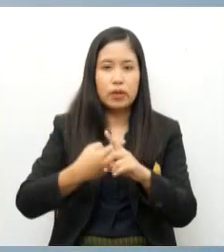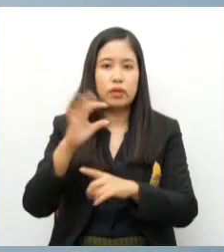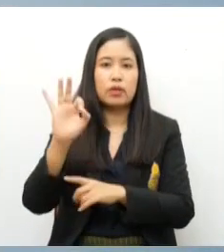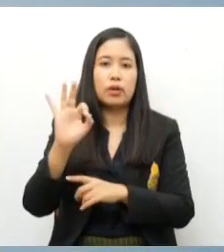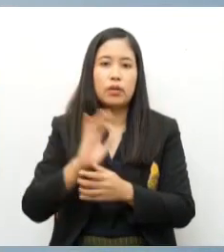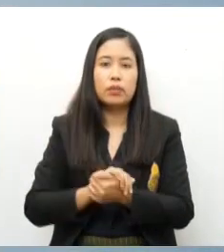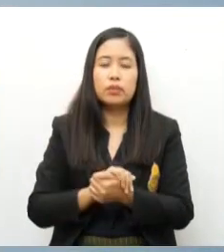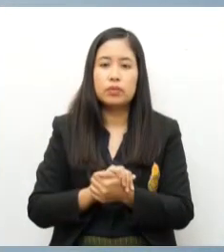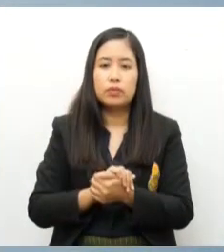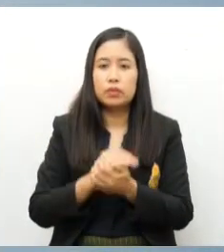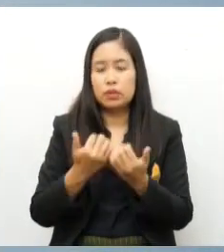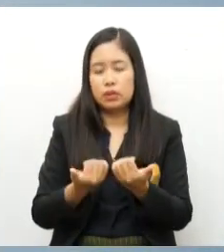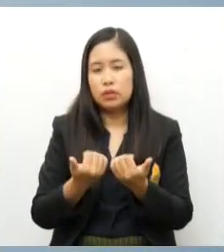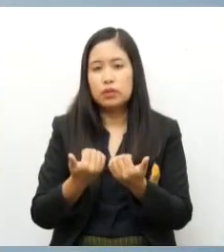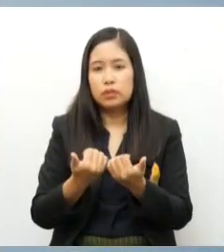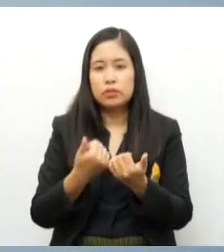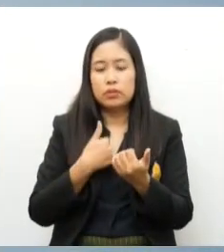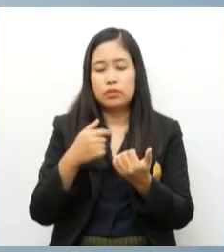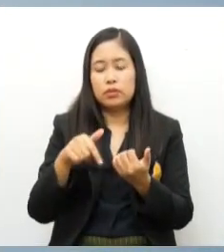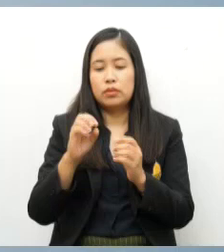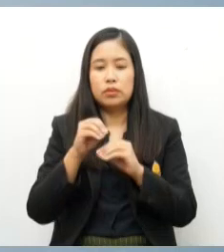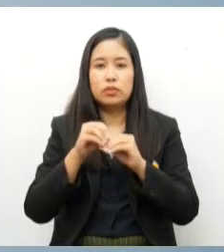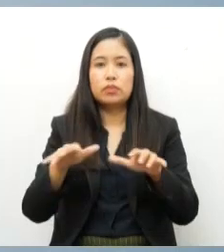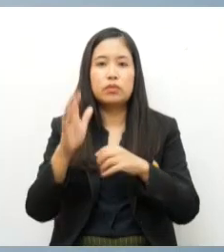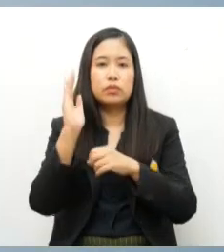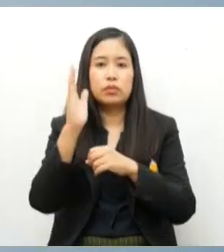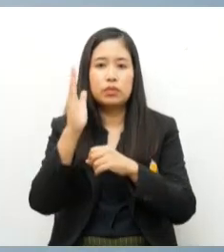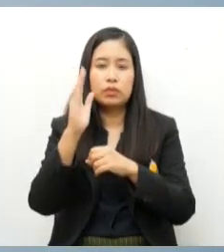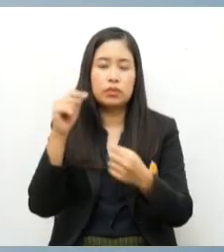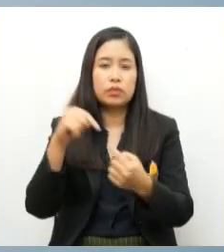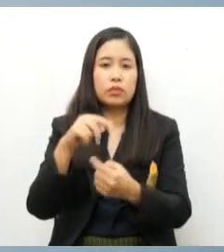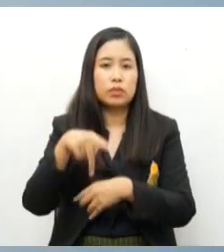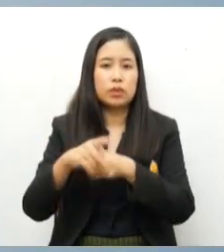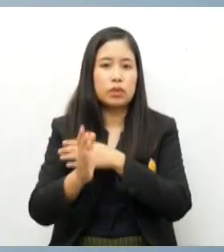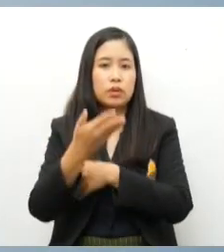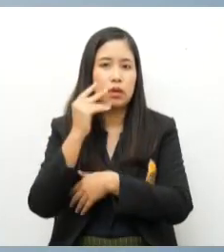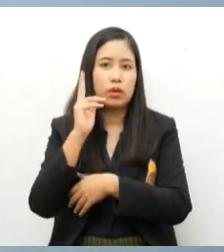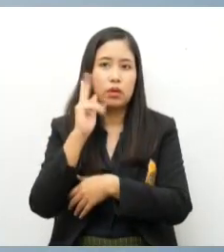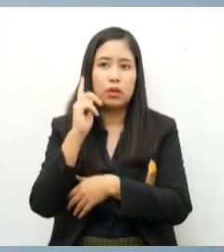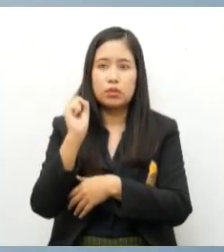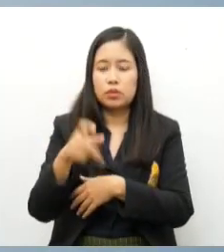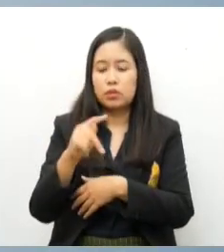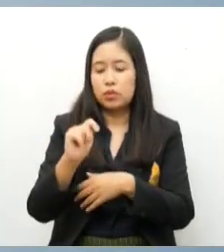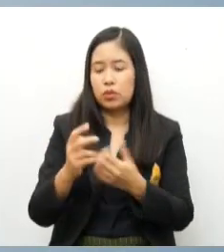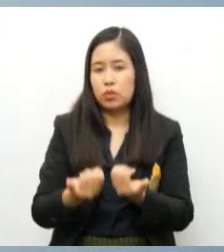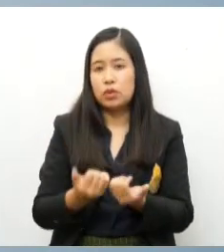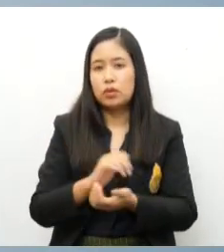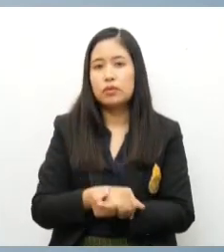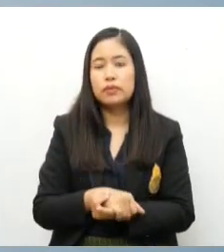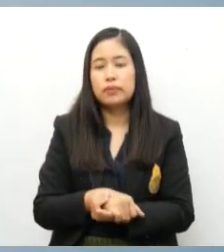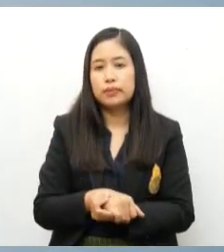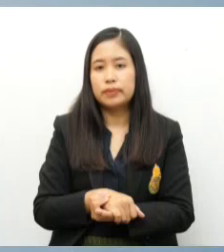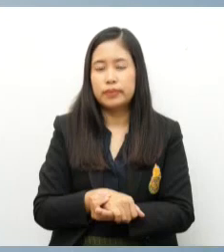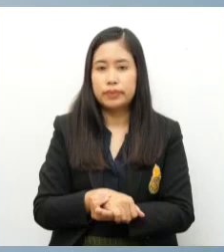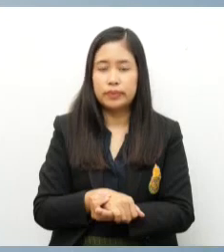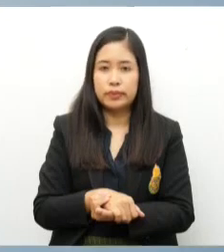ครับอันนี้ก็เป็นส่วนที่ประชาสัมพันธ์ในรายการพุธเช้าข่าวสปท.ในวันนี้นะครับส